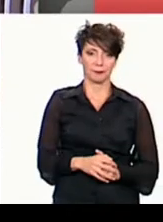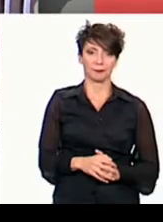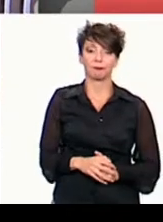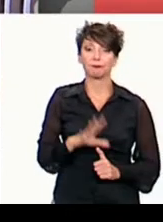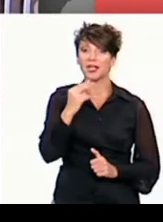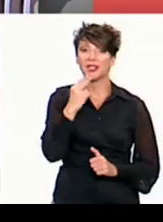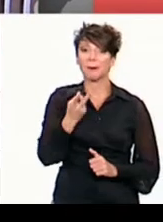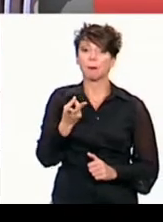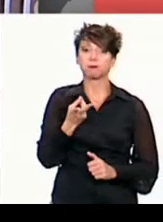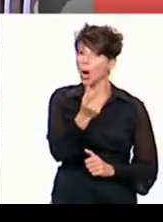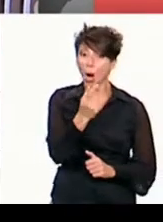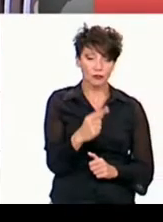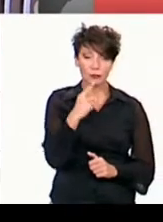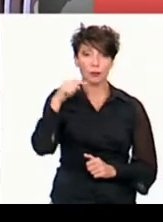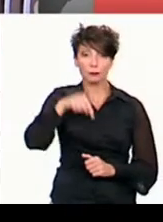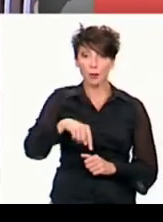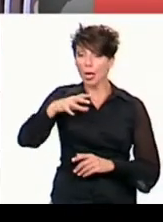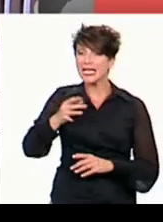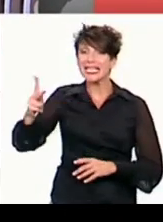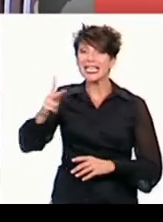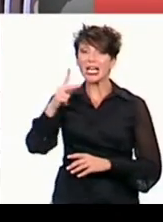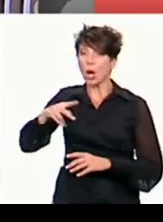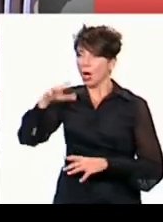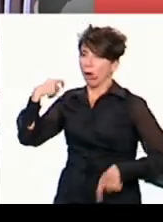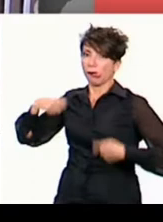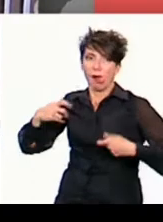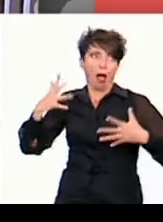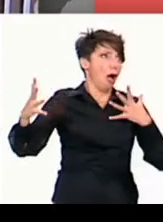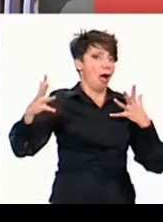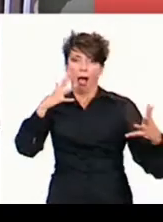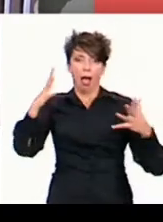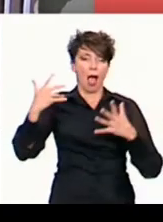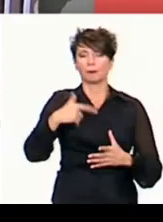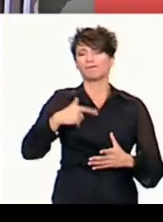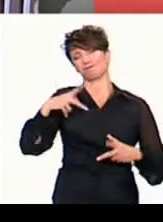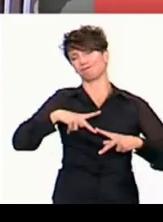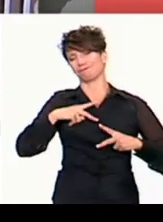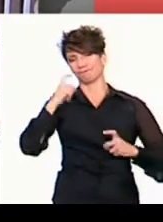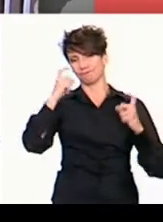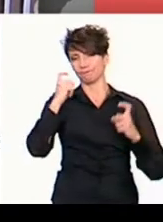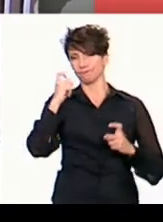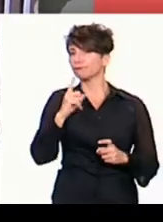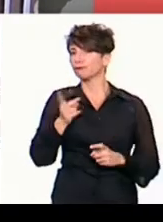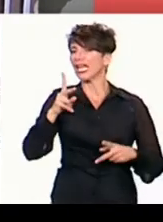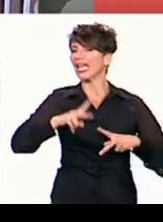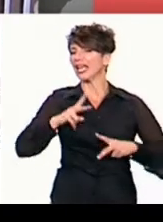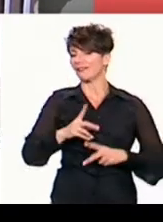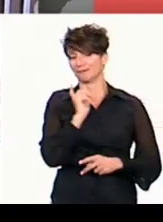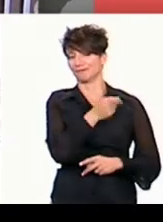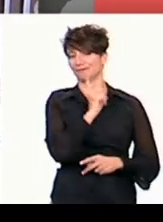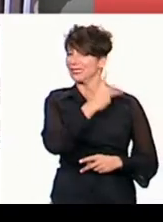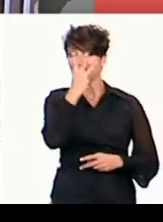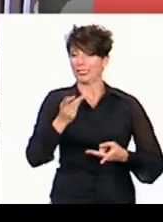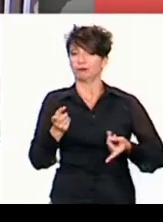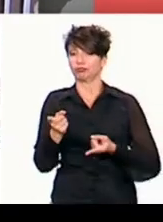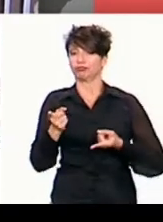Επιστρέφουμε στο προσφυγικό και τις αντιδράσεις των τοπικών κοινωνιών, οι οποίες δημιουργούν σοβαρό προβληματισμό στην κυβέρνηση. Για υποκινούμενες διαμαρτυρίες κάνουν λόγο κυβερνητικές πηγές και ξεκαθαρίζουν